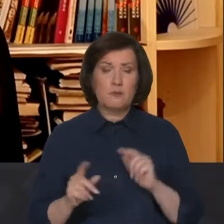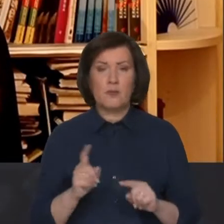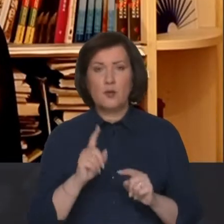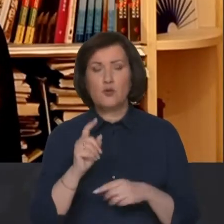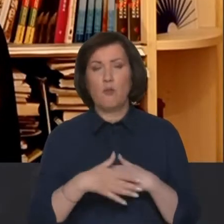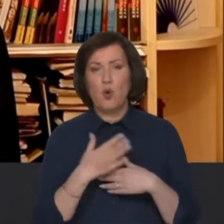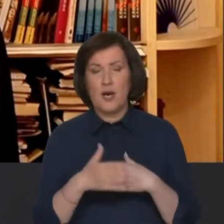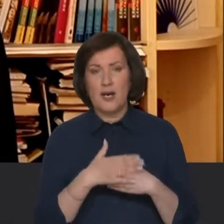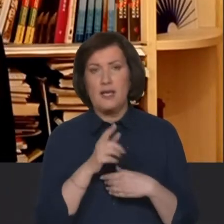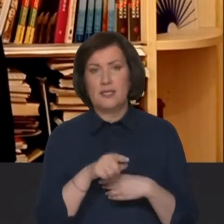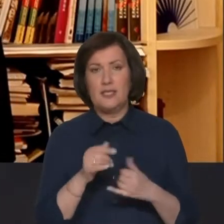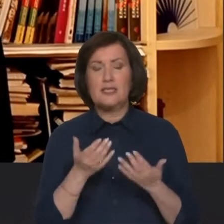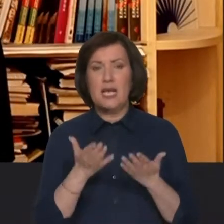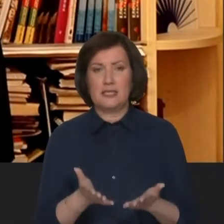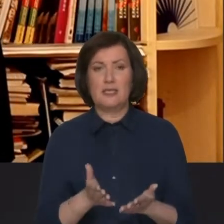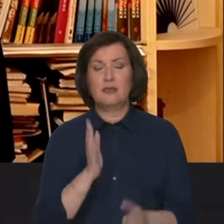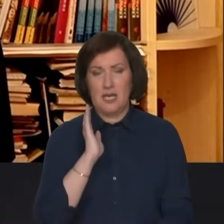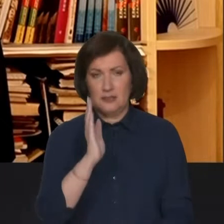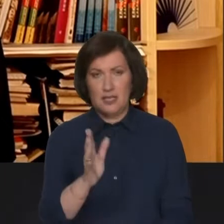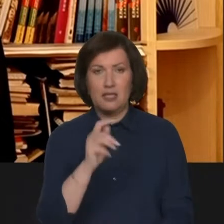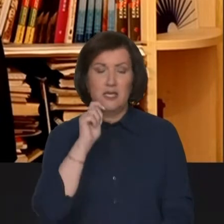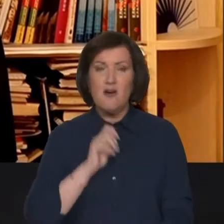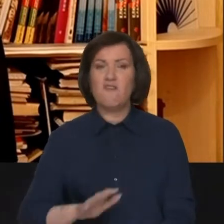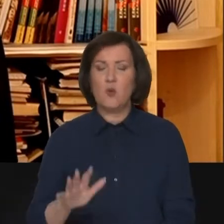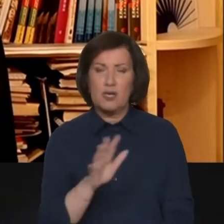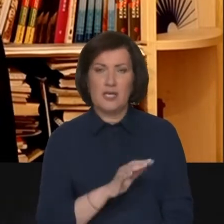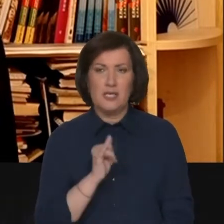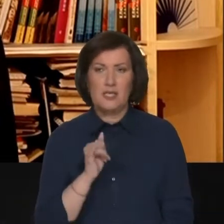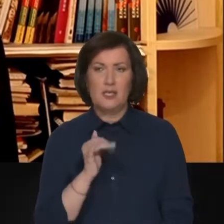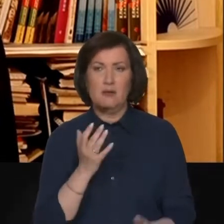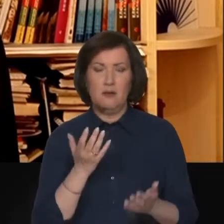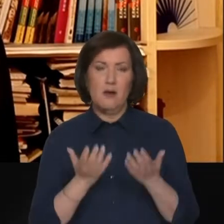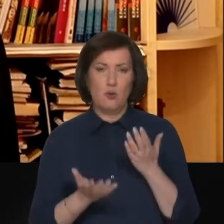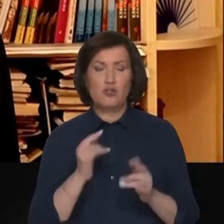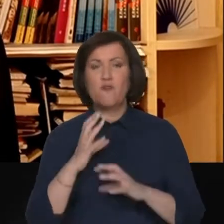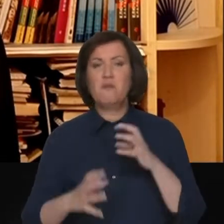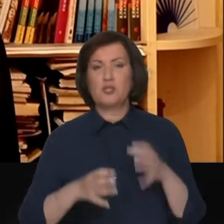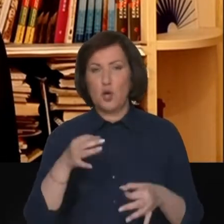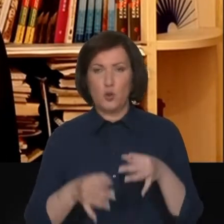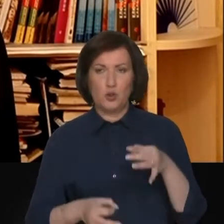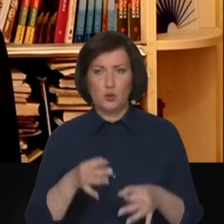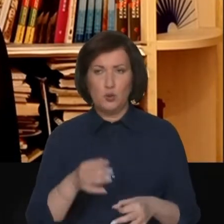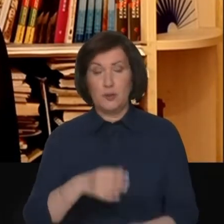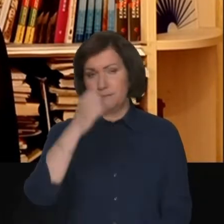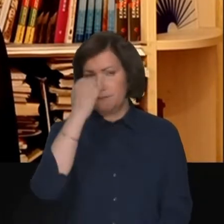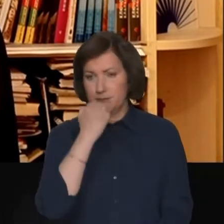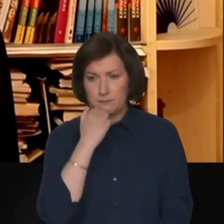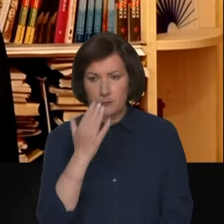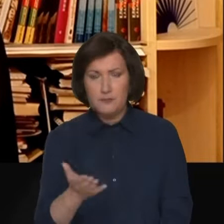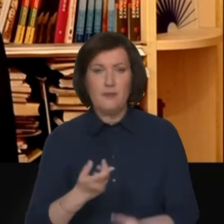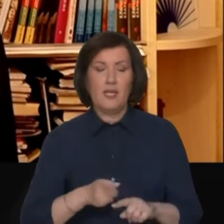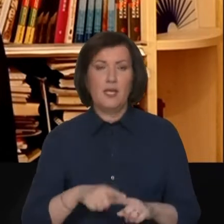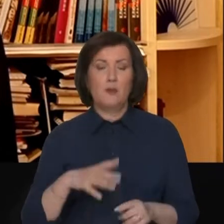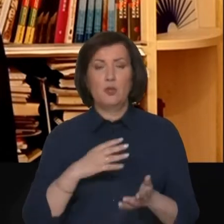що покарання їх для них настане і в Україні, і, можливо, в міжнародних судах. Дякую вам. Це